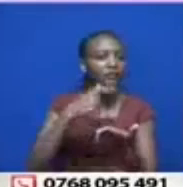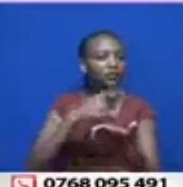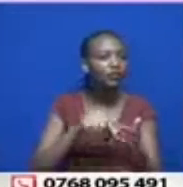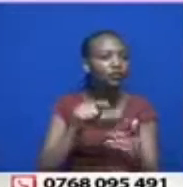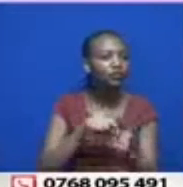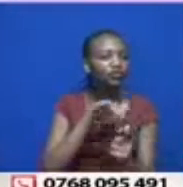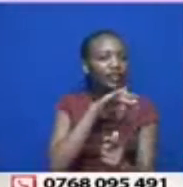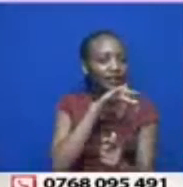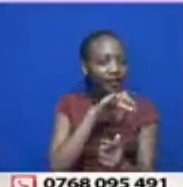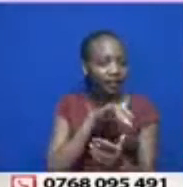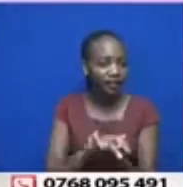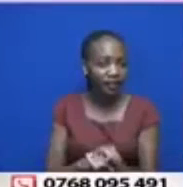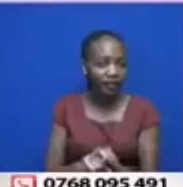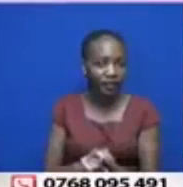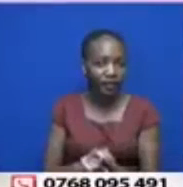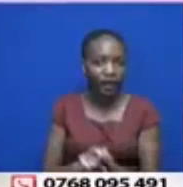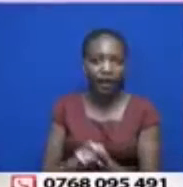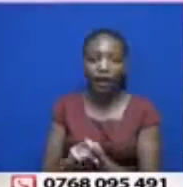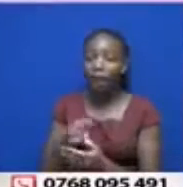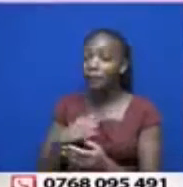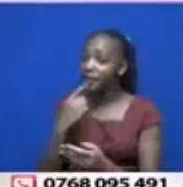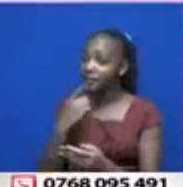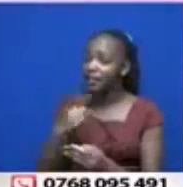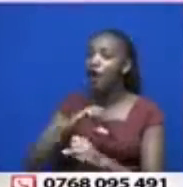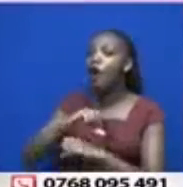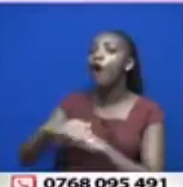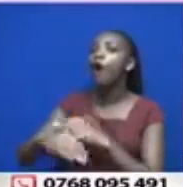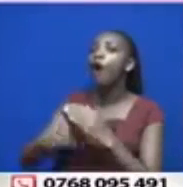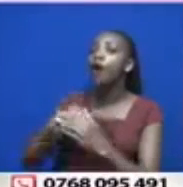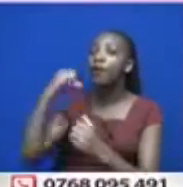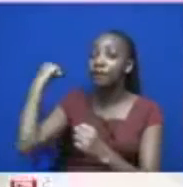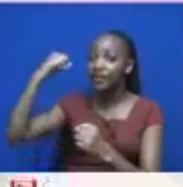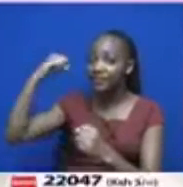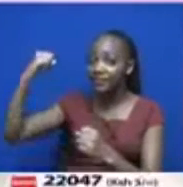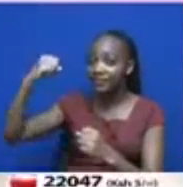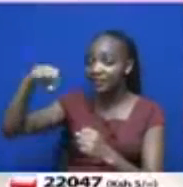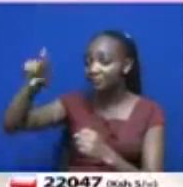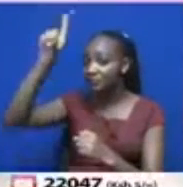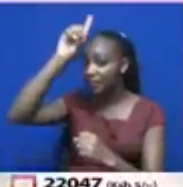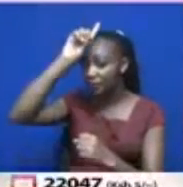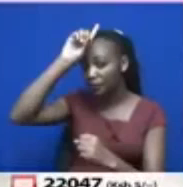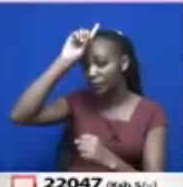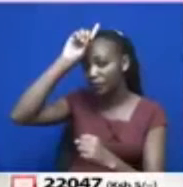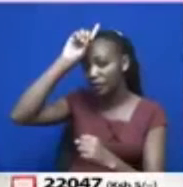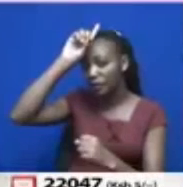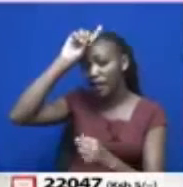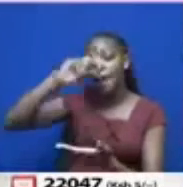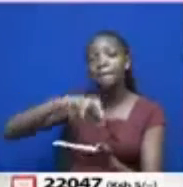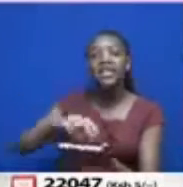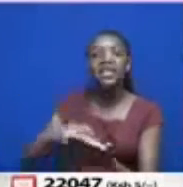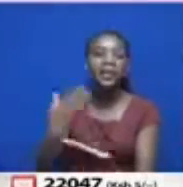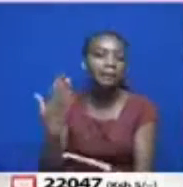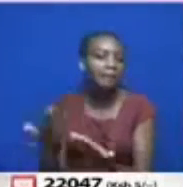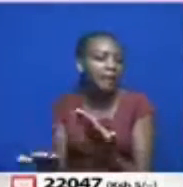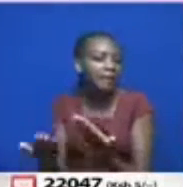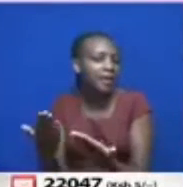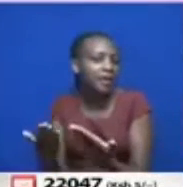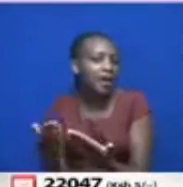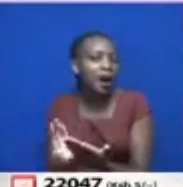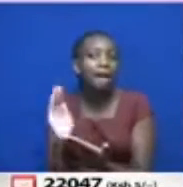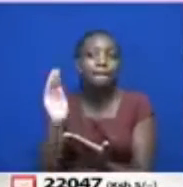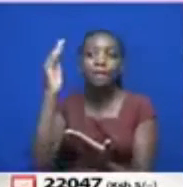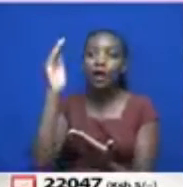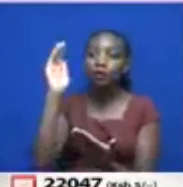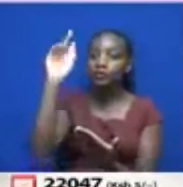Nimekuambia kwamba sasa all politics are local. Uh-huh. And hiyo inamaanisha kwamba pengine Mlima Kenya jinsi